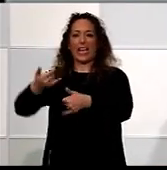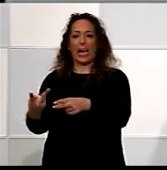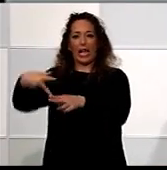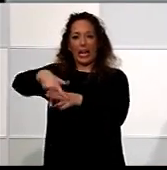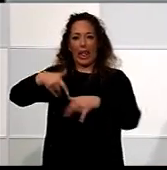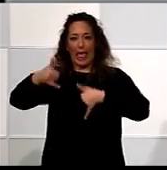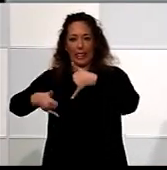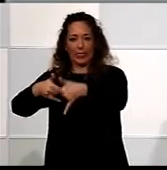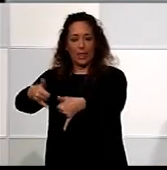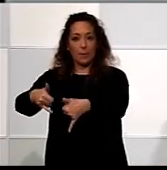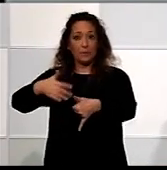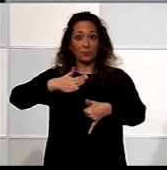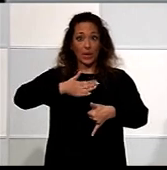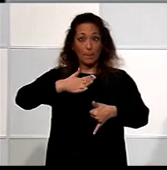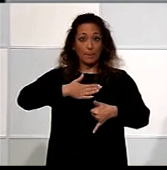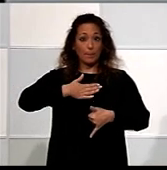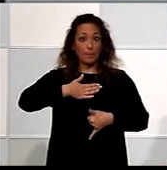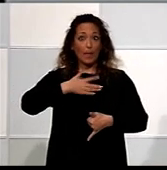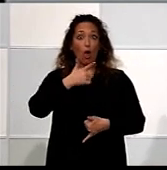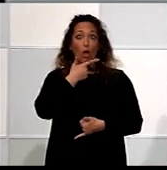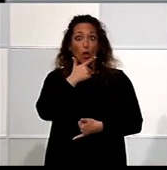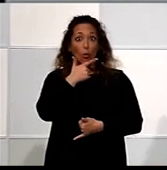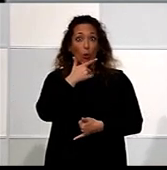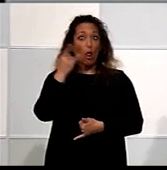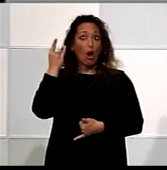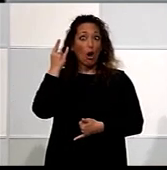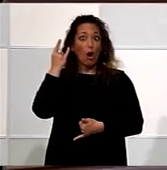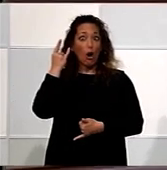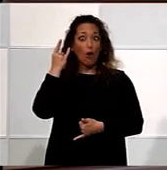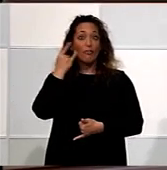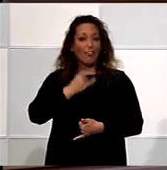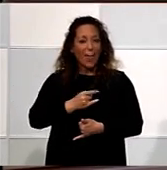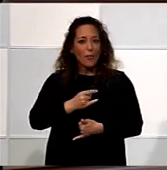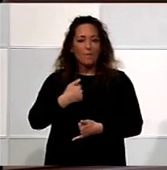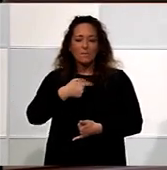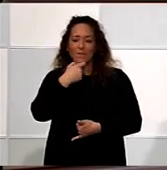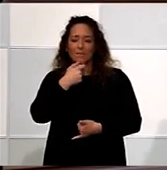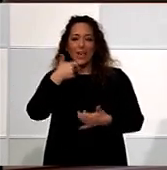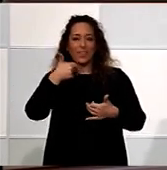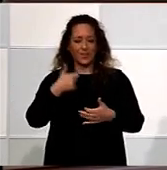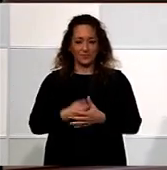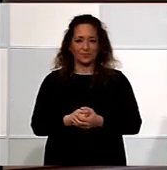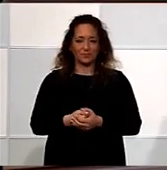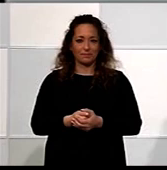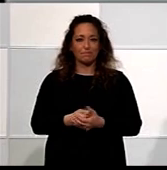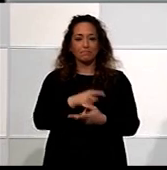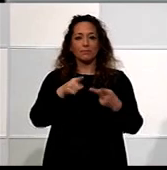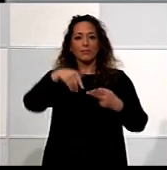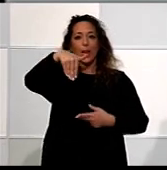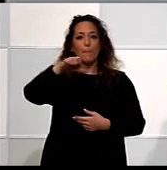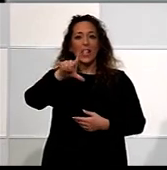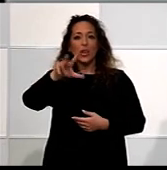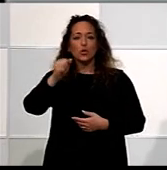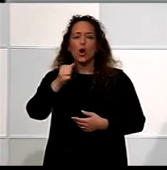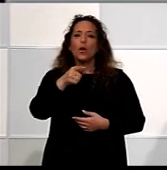meva bicicleta és de color blau. El seu color preferit. Li agrada el color blau. Rei Melció, quina és la seva fruita i la seva